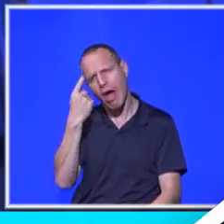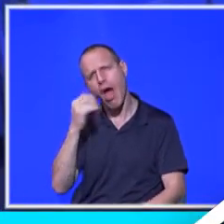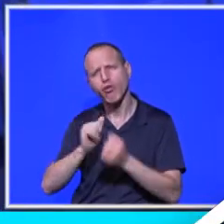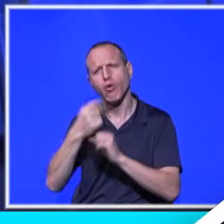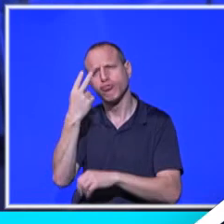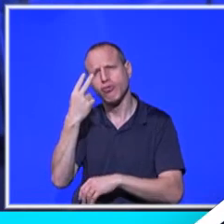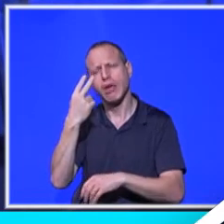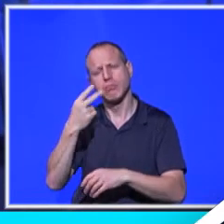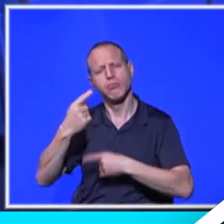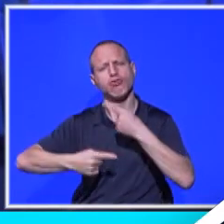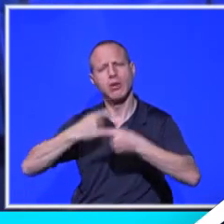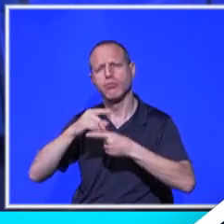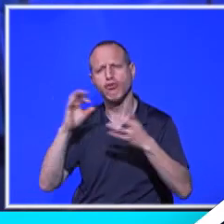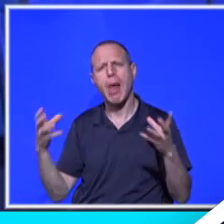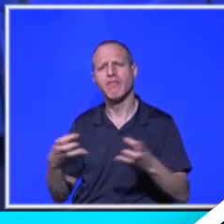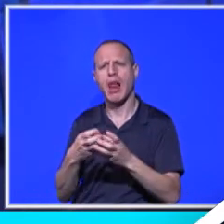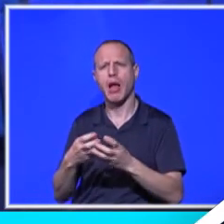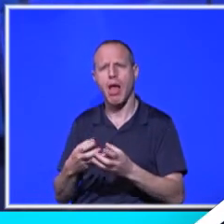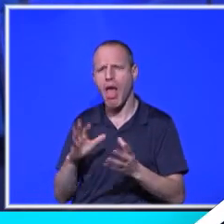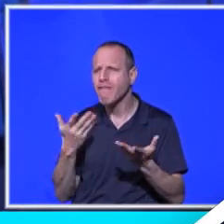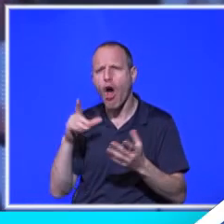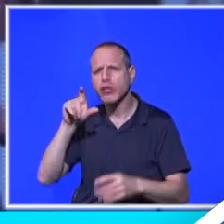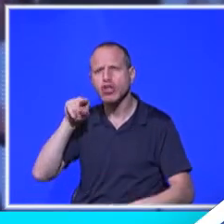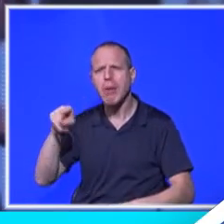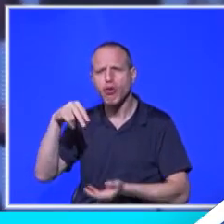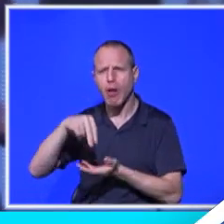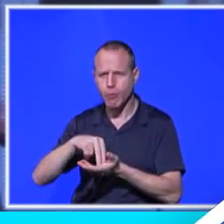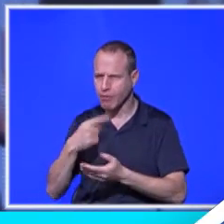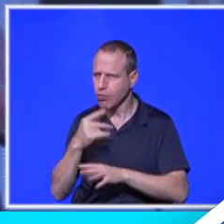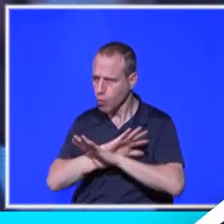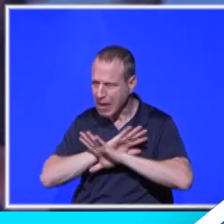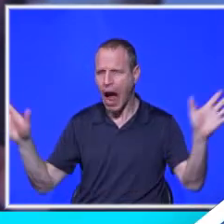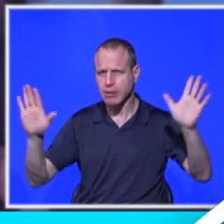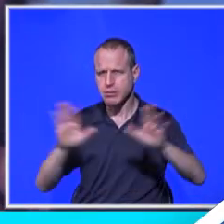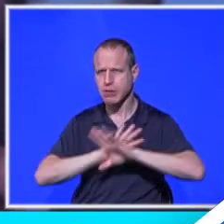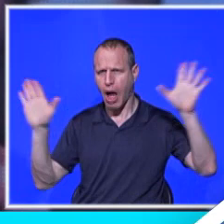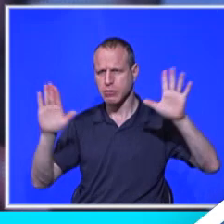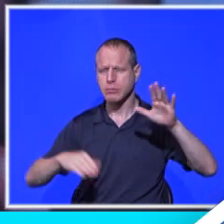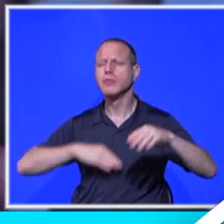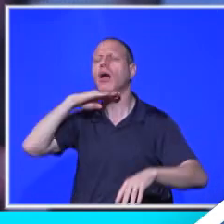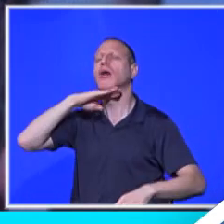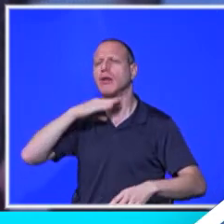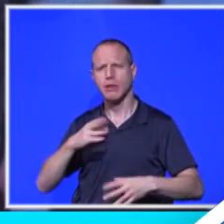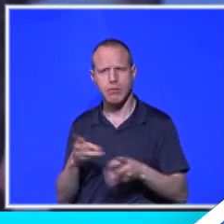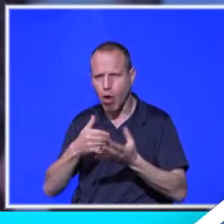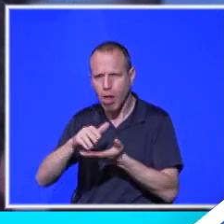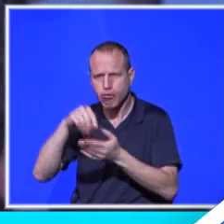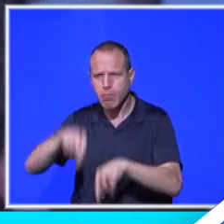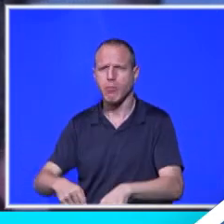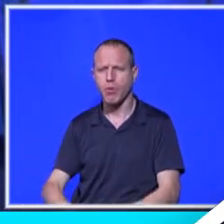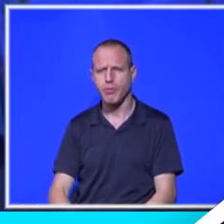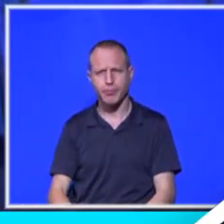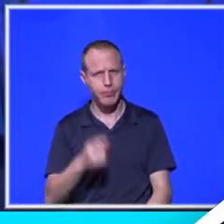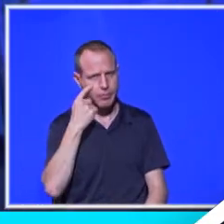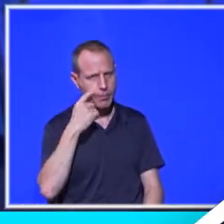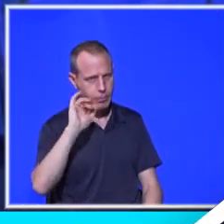שנותיה של המפלגה. למה, איפה האנשים האלה שיעמדו ויגידו, די, די, עד לפה, אי אפשר להמשיך מכאן. תראי,